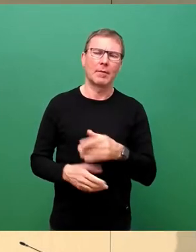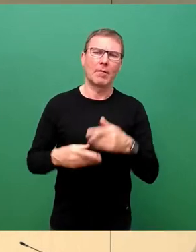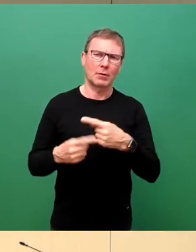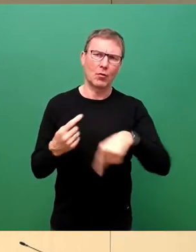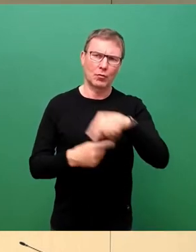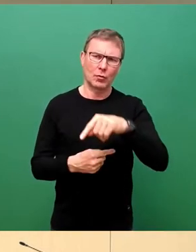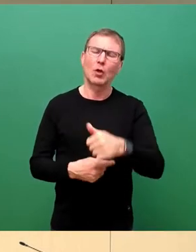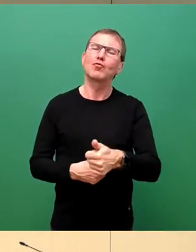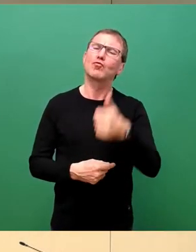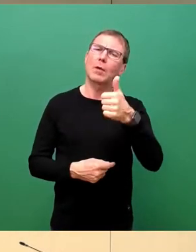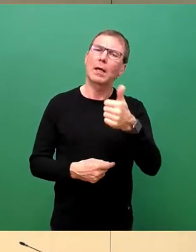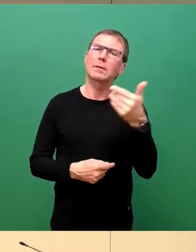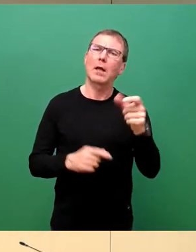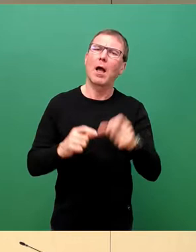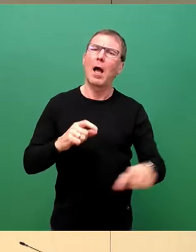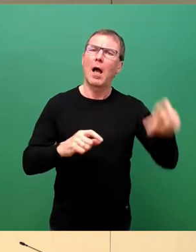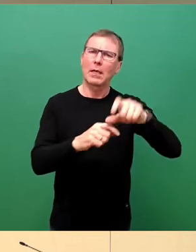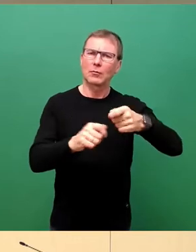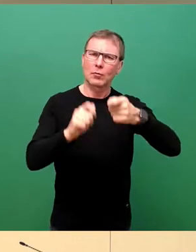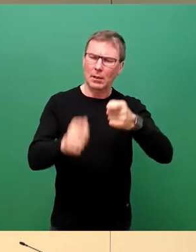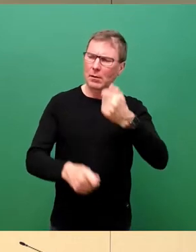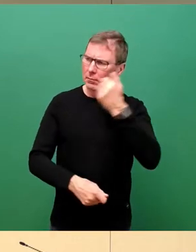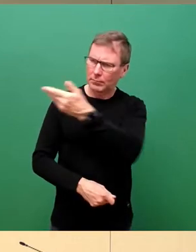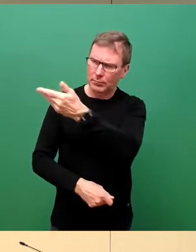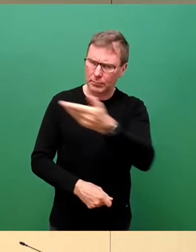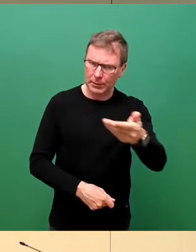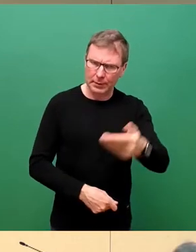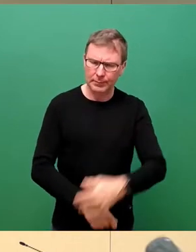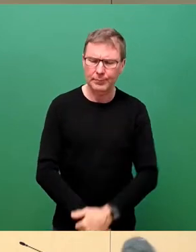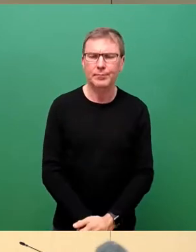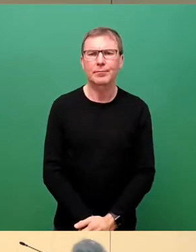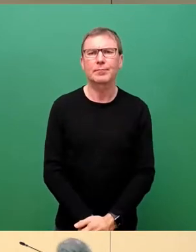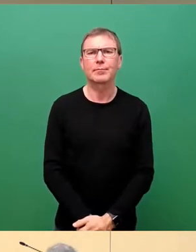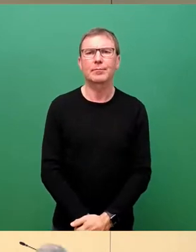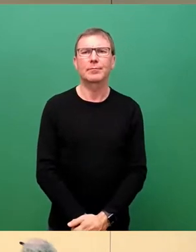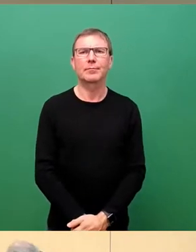zunächst Ergänzungsantrag, bitte schön, Herr Lichti.